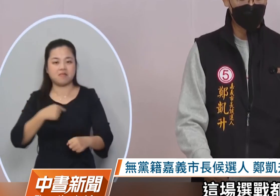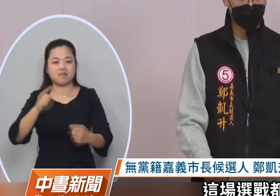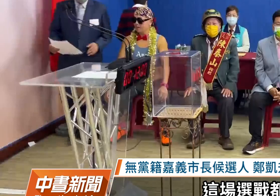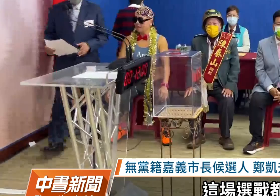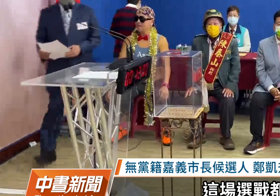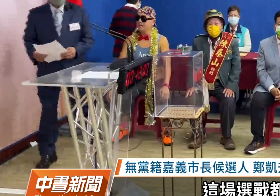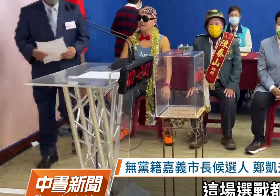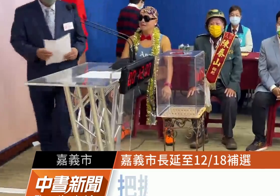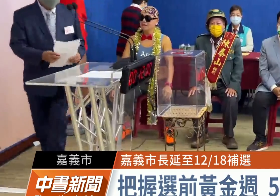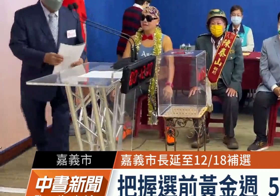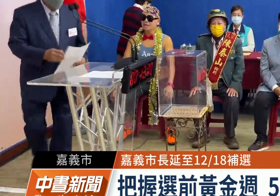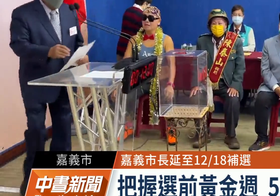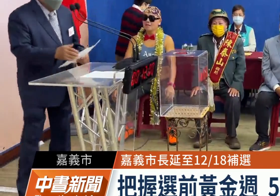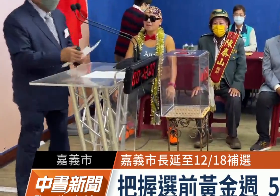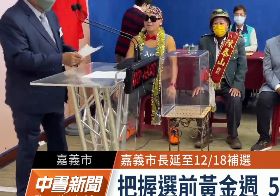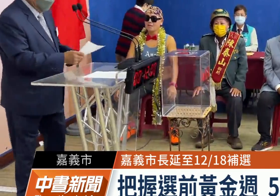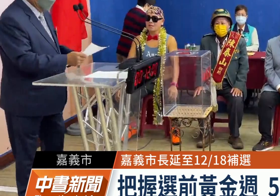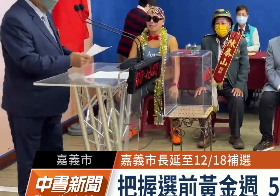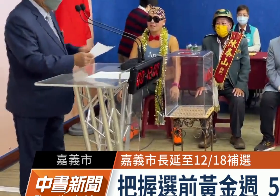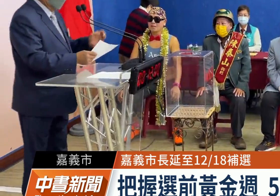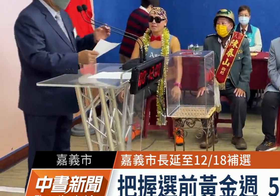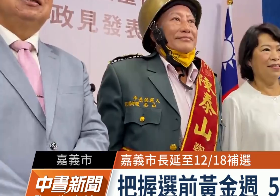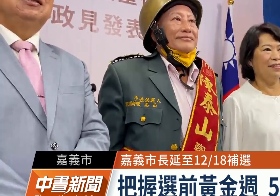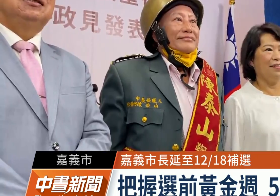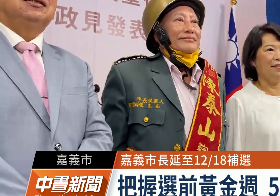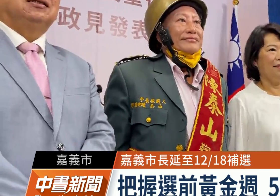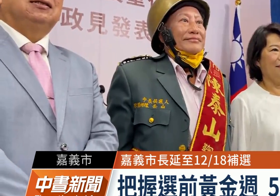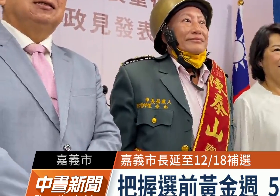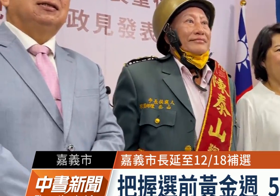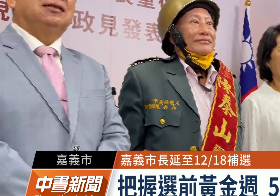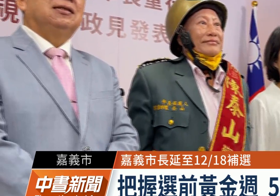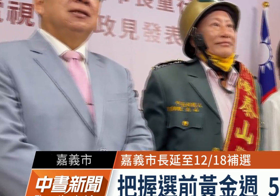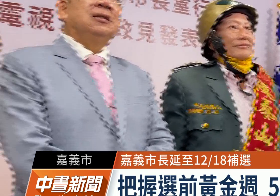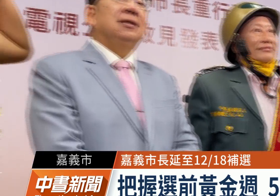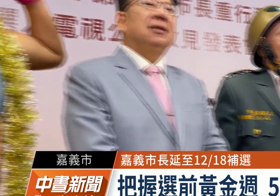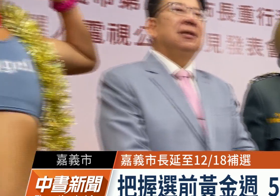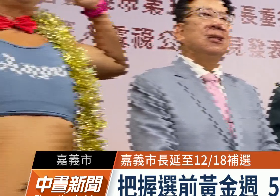当艰难。 选前黄金礼拜，五位候选人拢参加这届的政